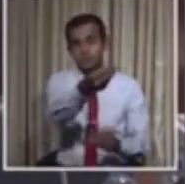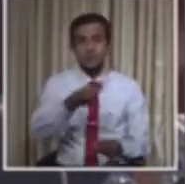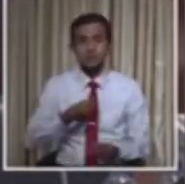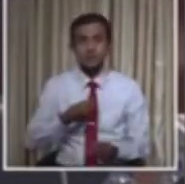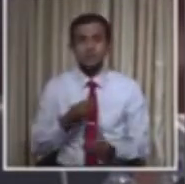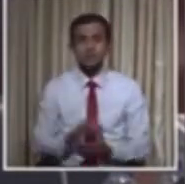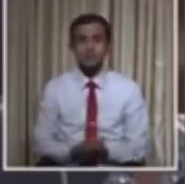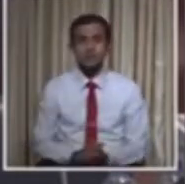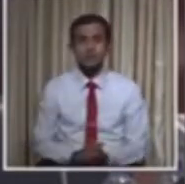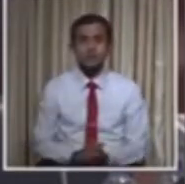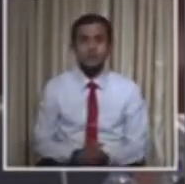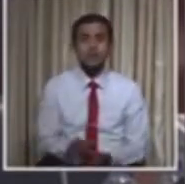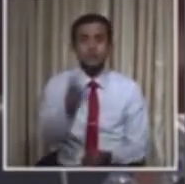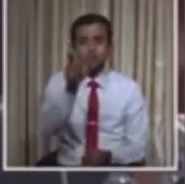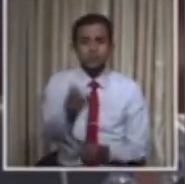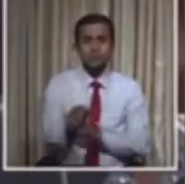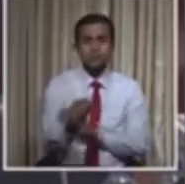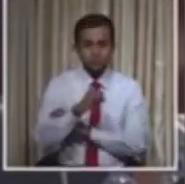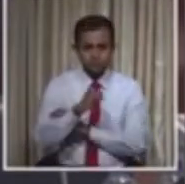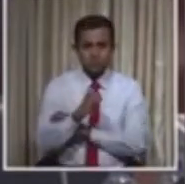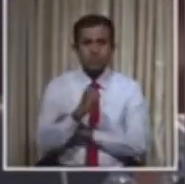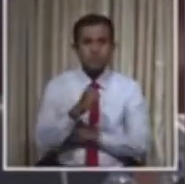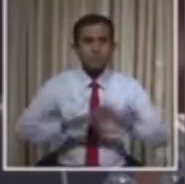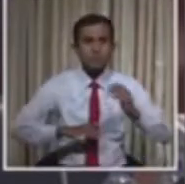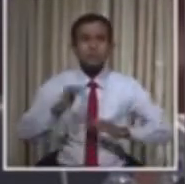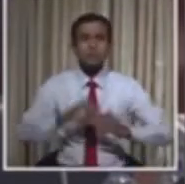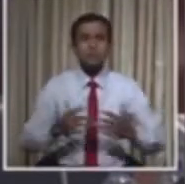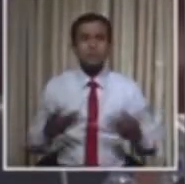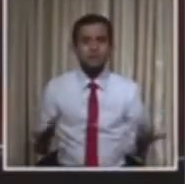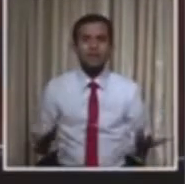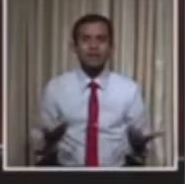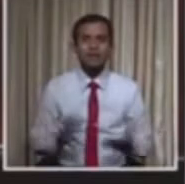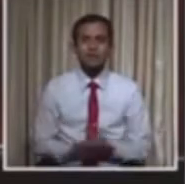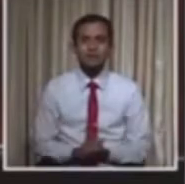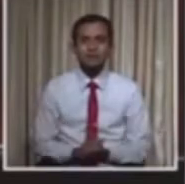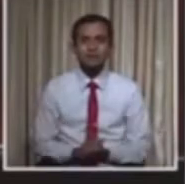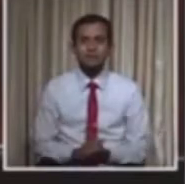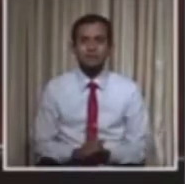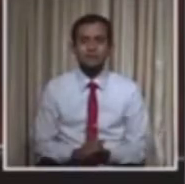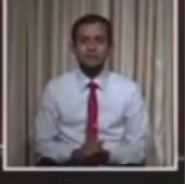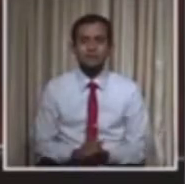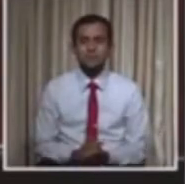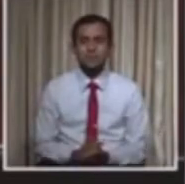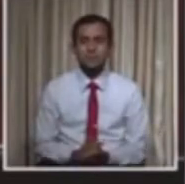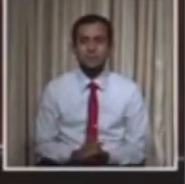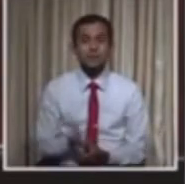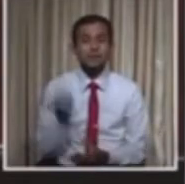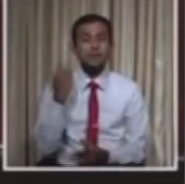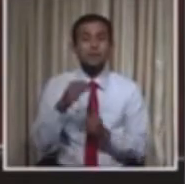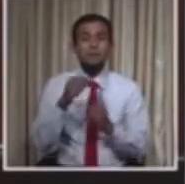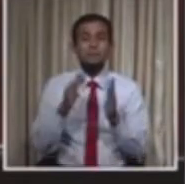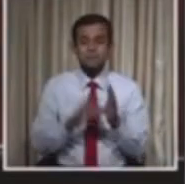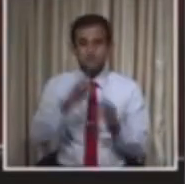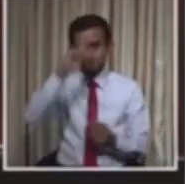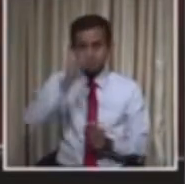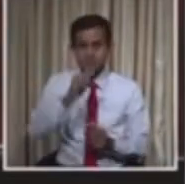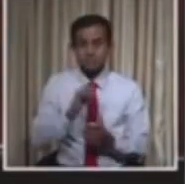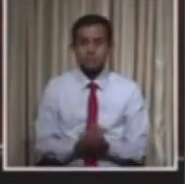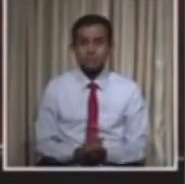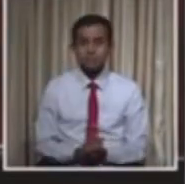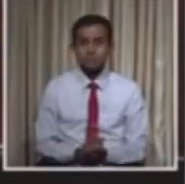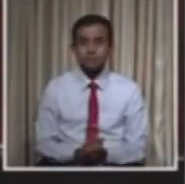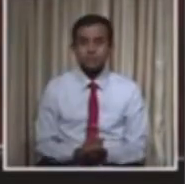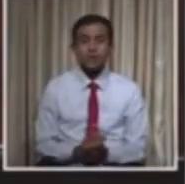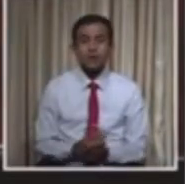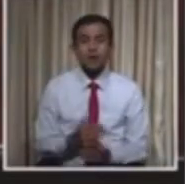කියලා හරි ඔබතුමාට බල ඔබතුමා බලතල පාවිච්චි කරන්න ඒක අපි අවධානය යොමු කරන්න අග්‍ර හිටපු අග්‍රාමාත්‍යතුමා නායකතුමනි අග්‍රාමාත්‍යතුමා